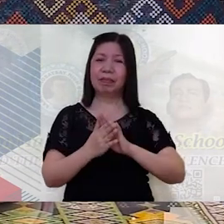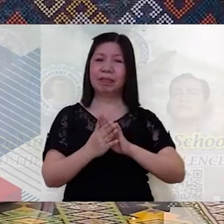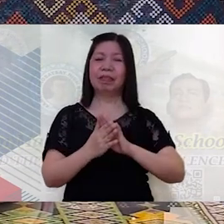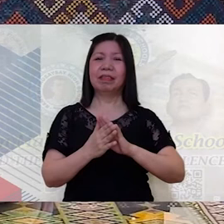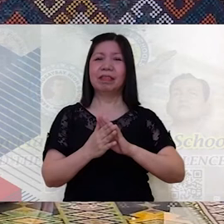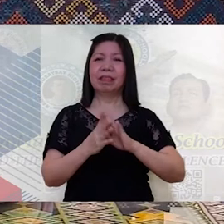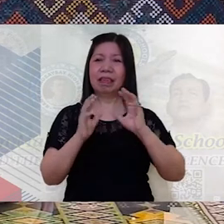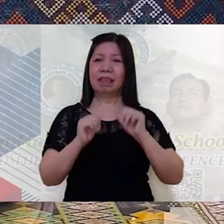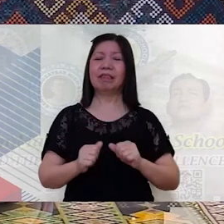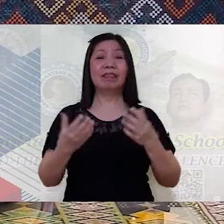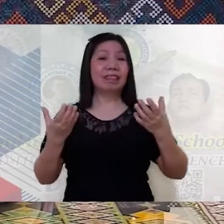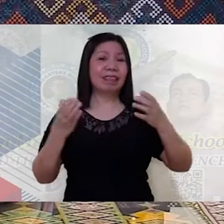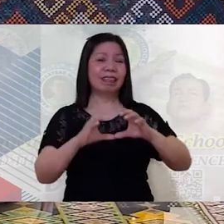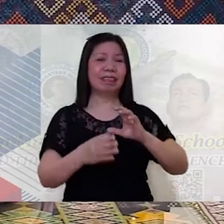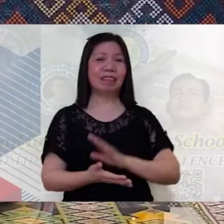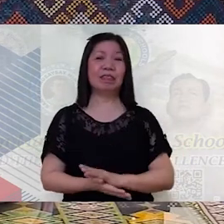and our challenges.